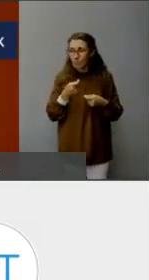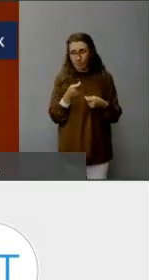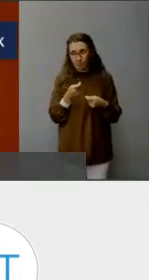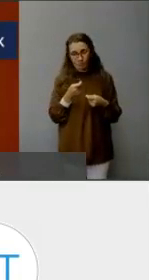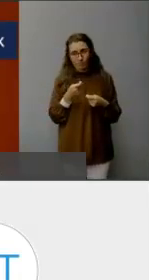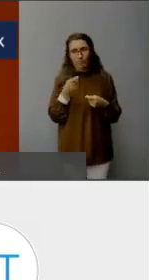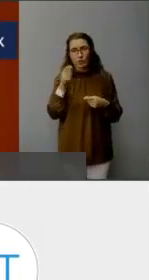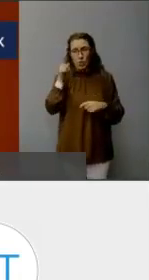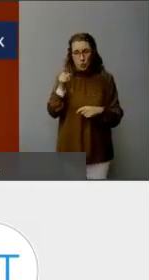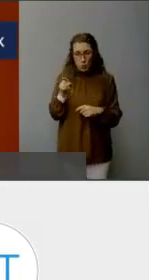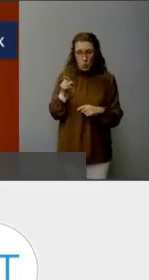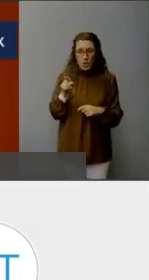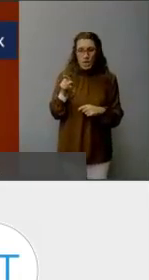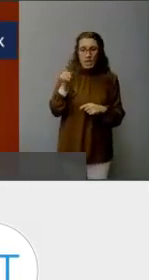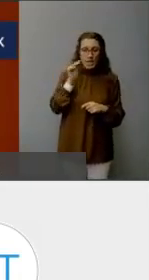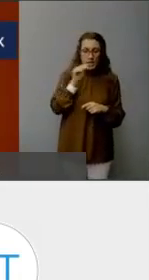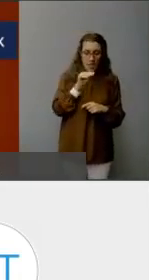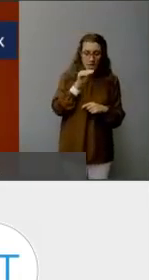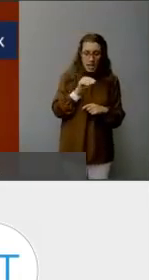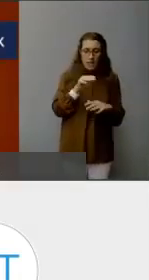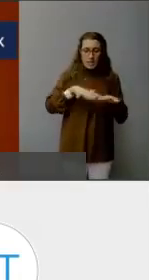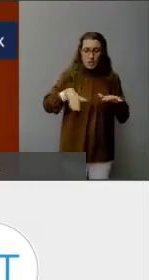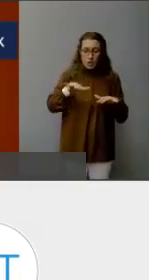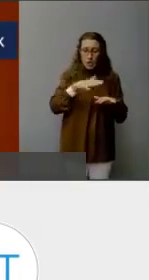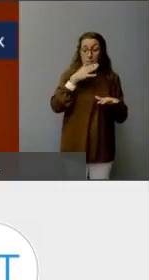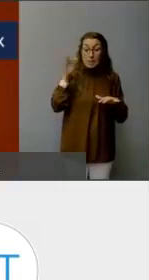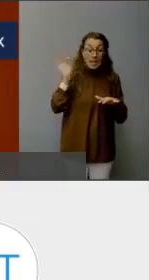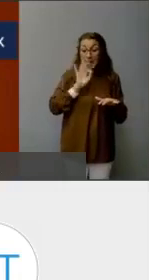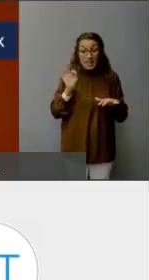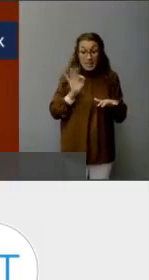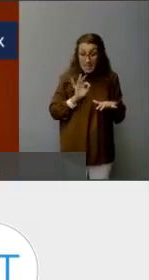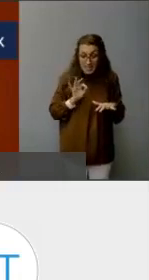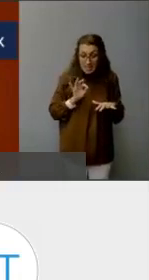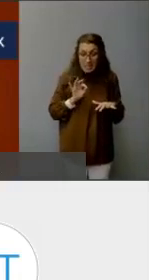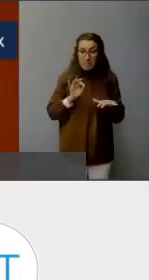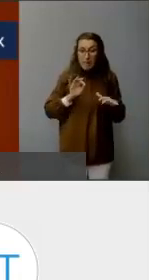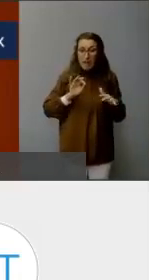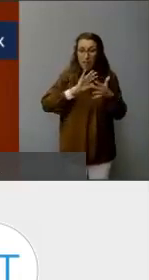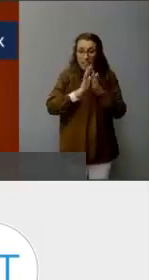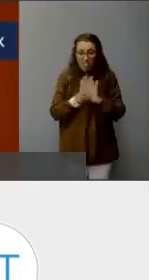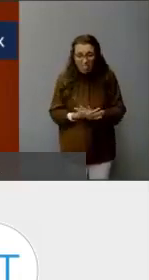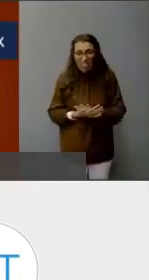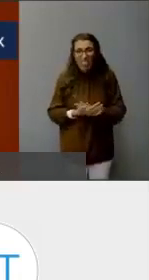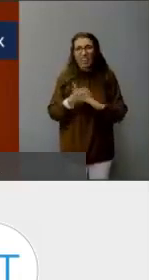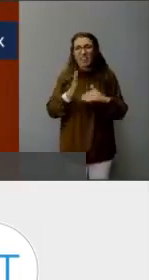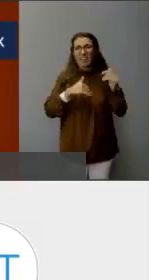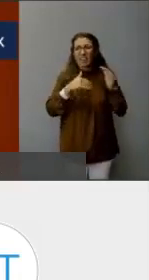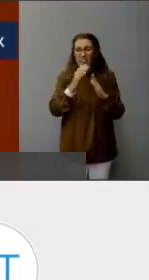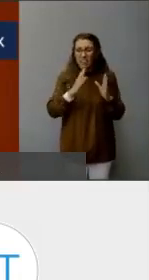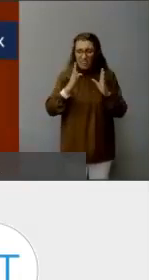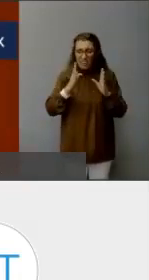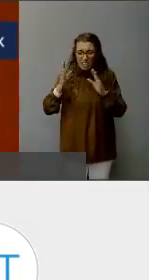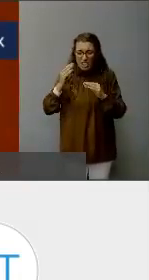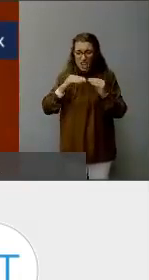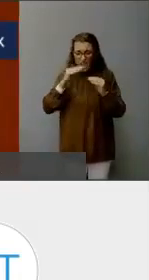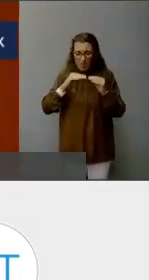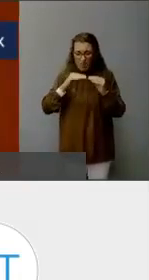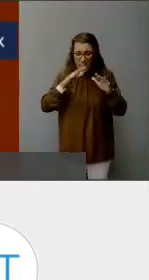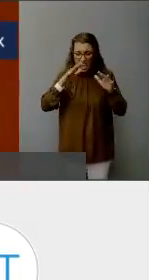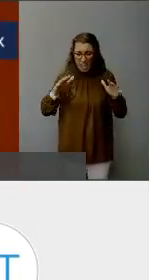cementificare una zona meravigliosa della nostra città era lottate pure il permesso cemento bella innovazione